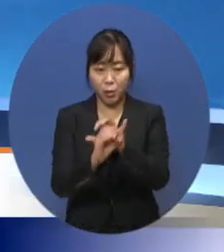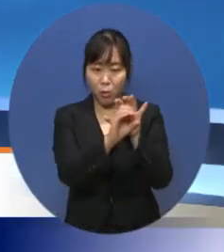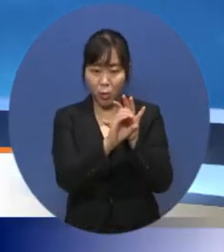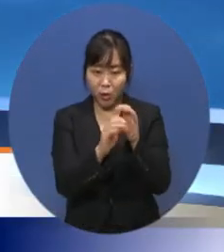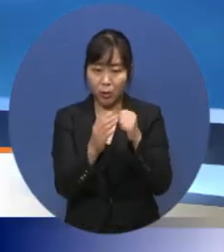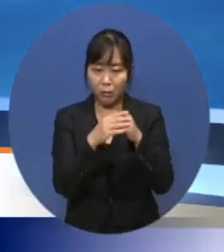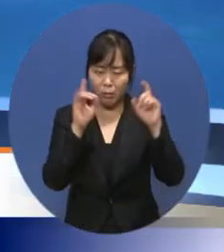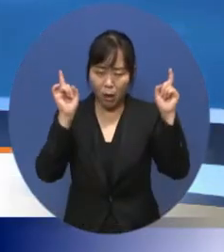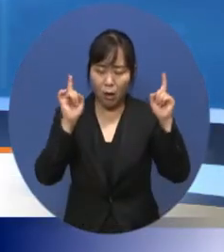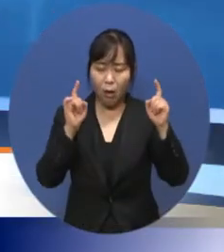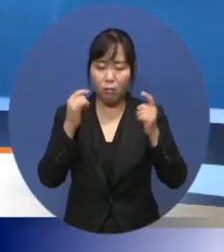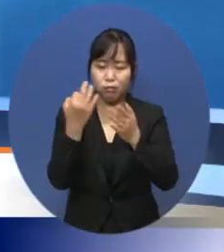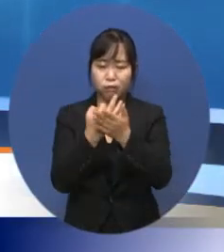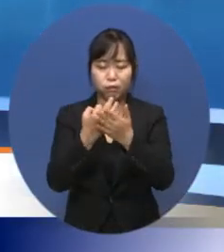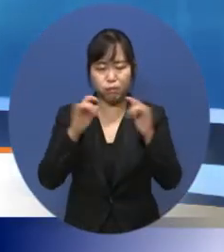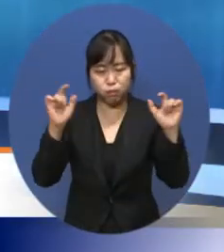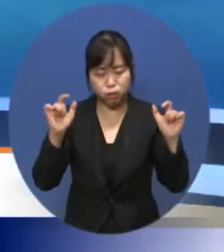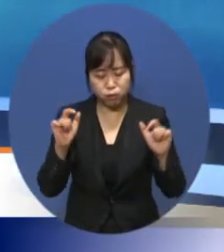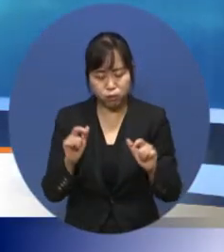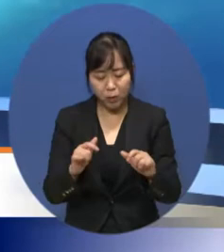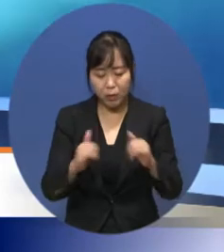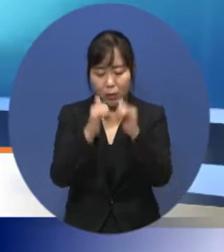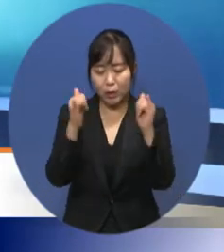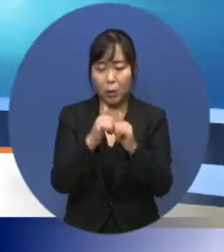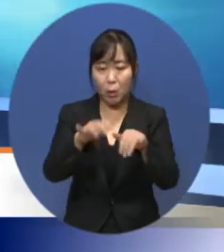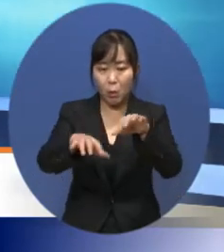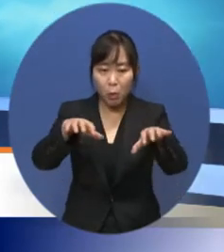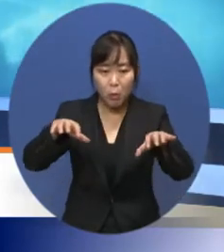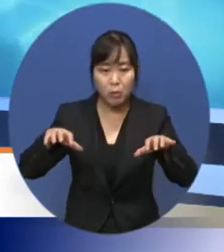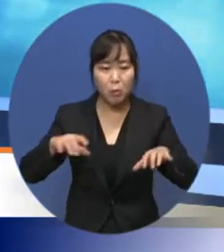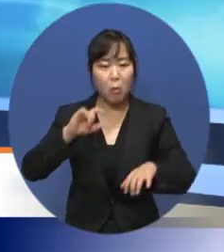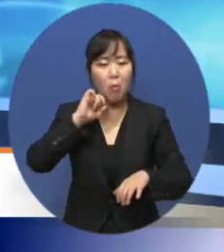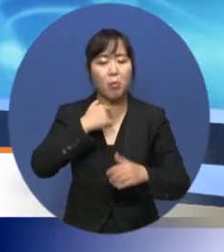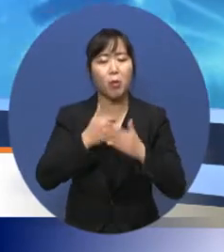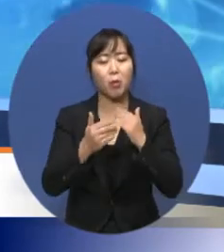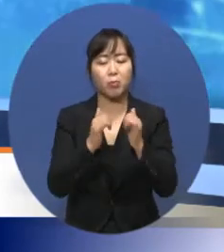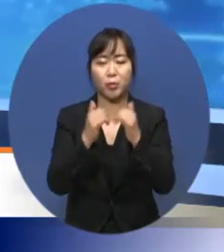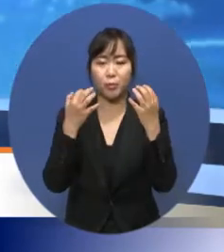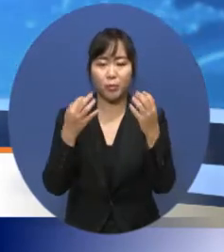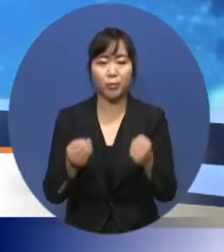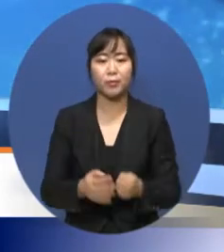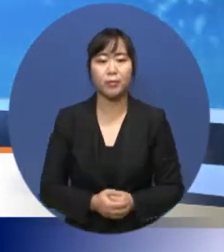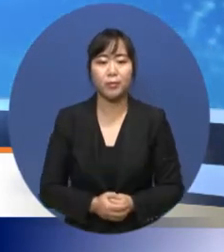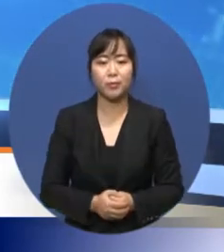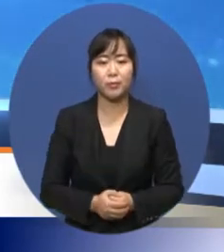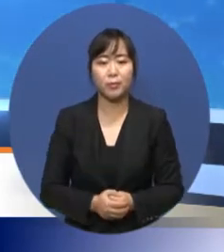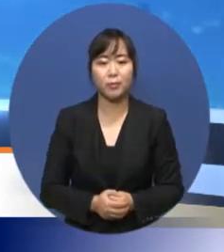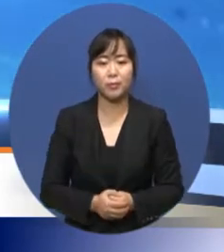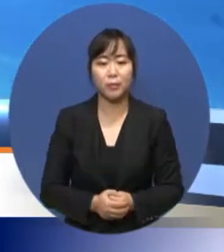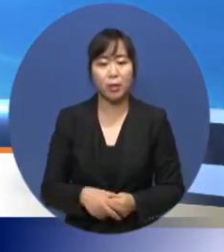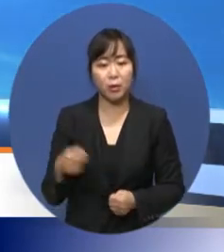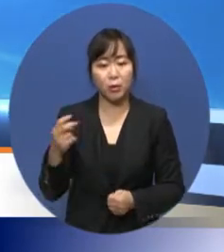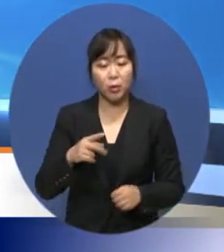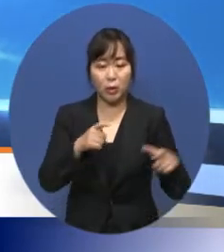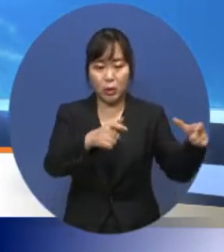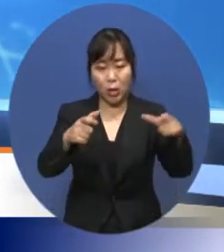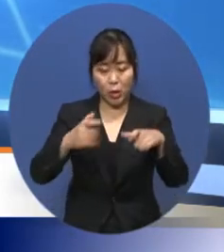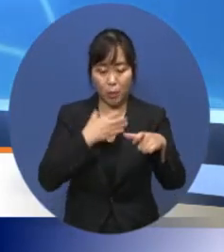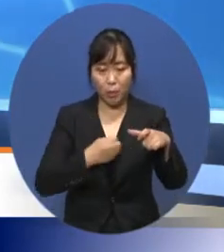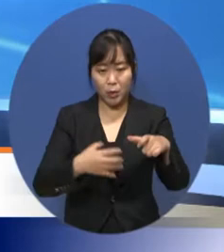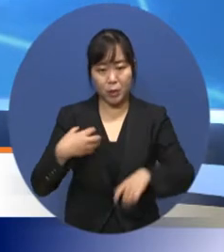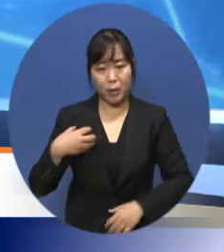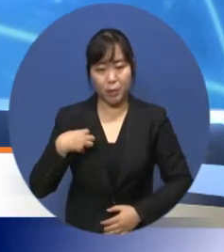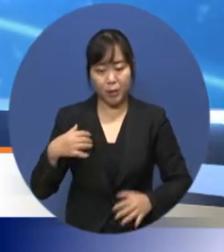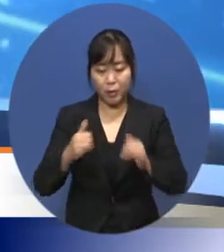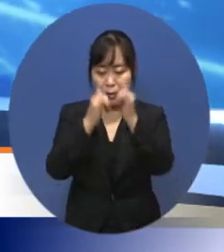코로나19로 인한 실업과 소득 감소로 사회 곳곳에서 어려움을 겪는 분들이 많은데요. 뿐만 아니라 지역의